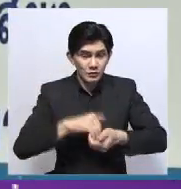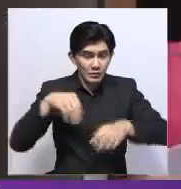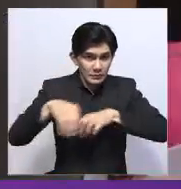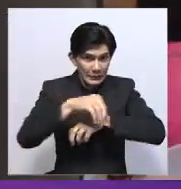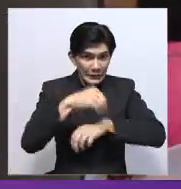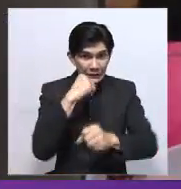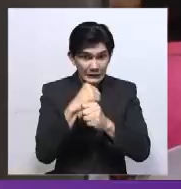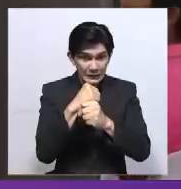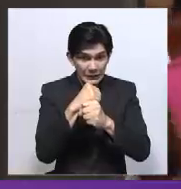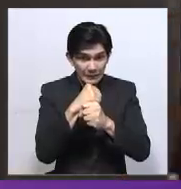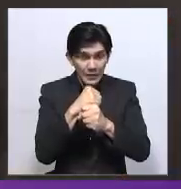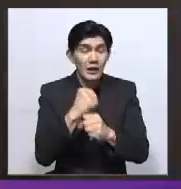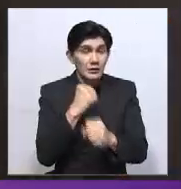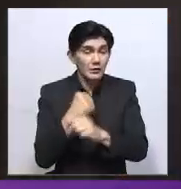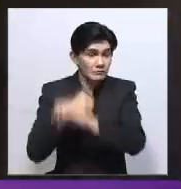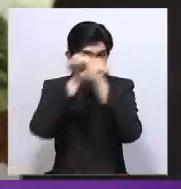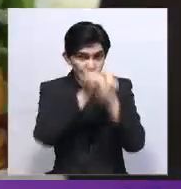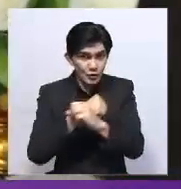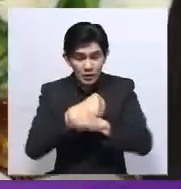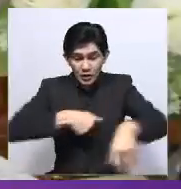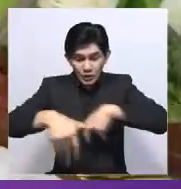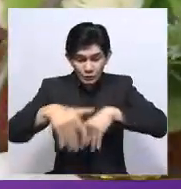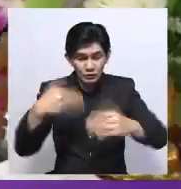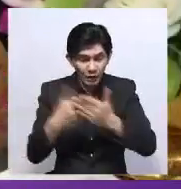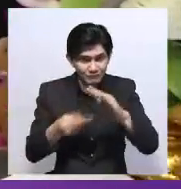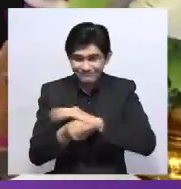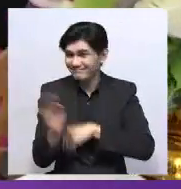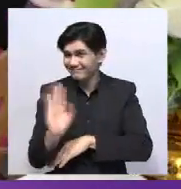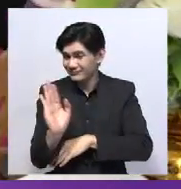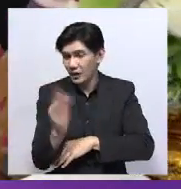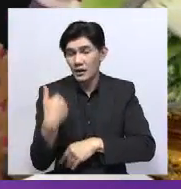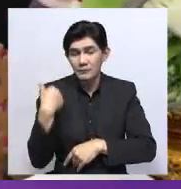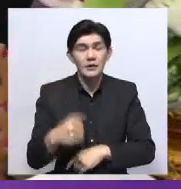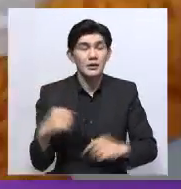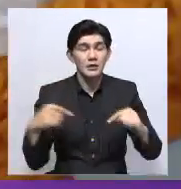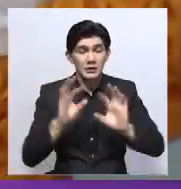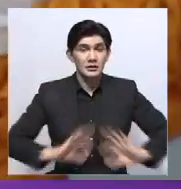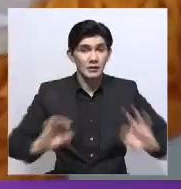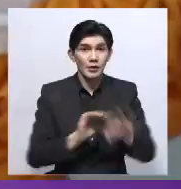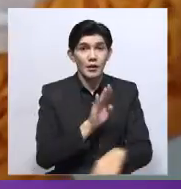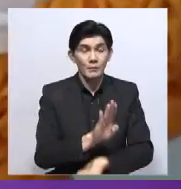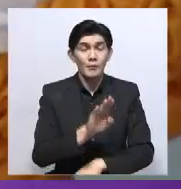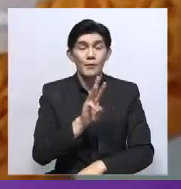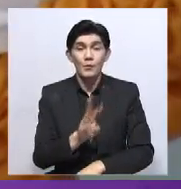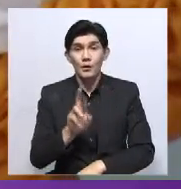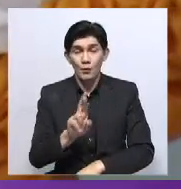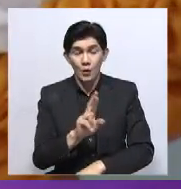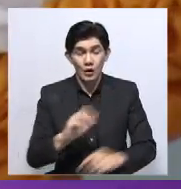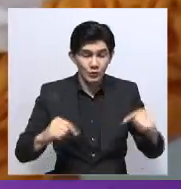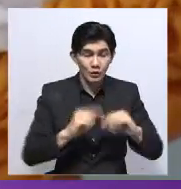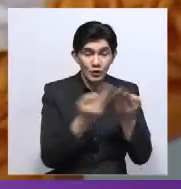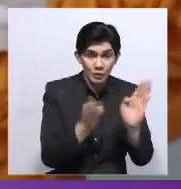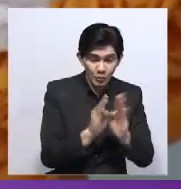ครือข่ายในการสร้างภูมิคุ้มกันให้กับชาวบ้านโดยใช้หลักบวรเริ่มต้นจากครอบครัววัดและโร